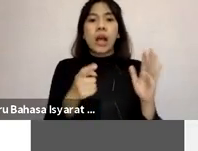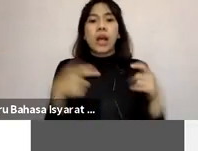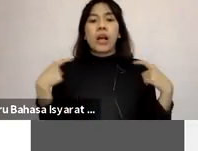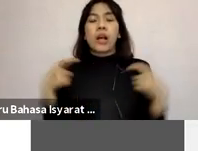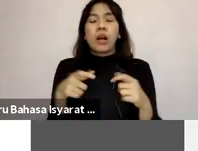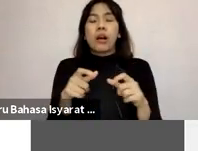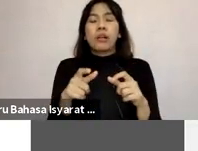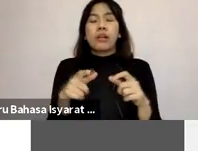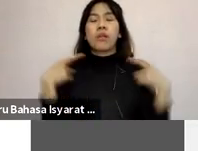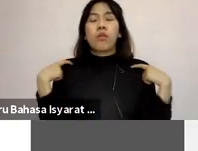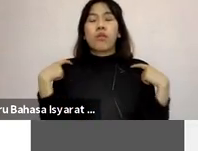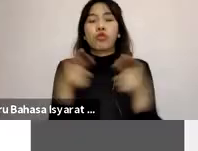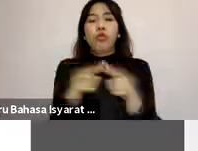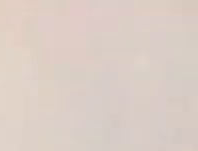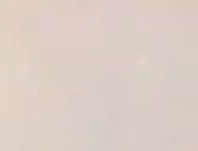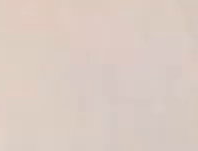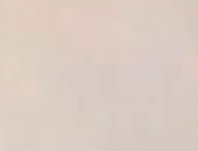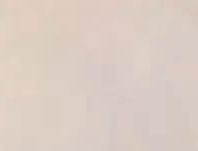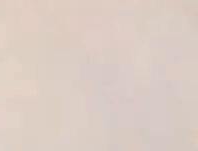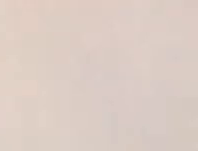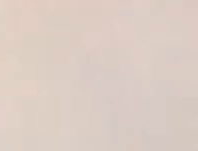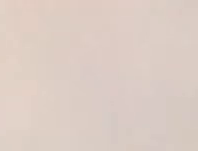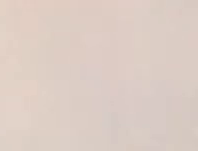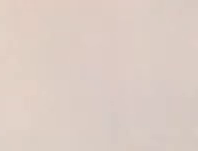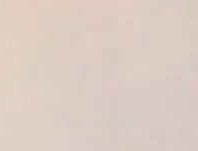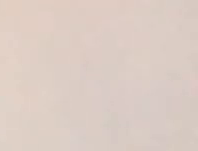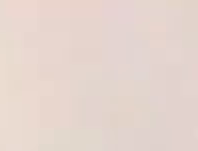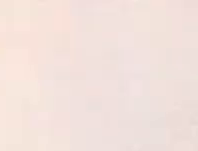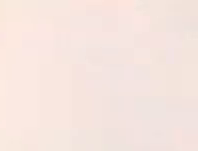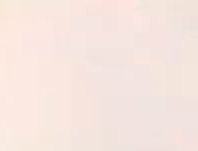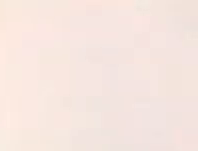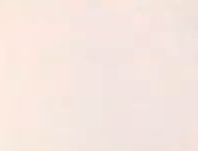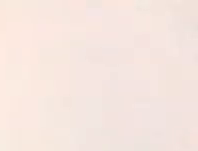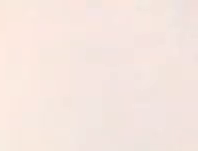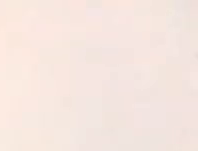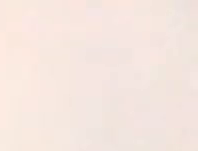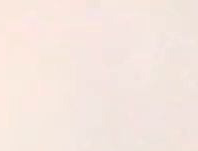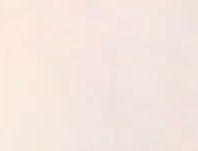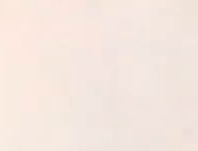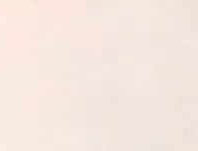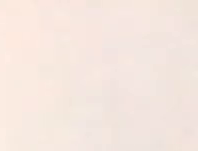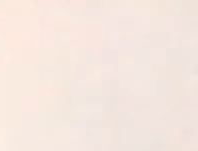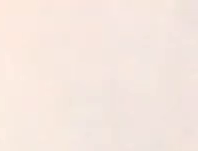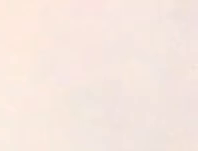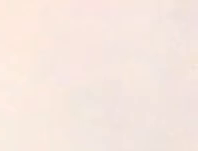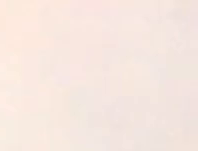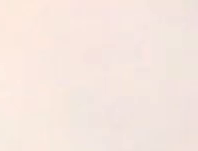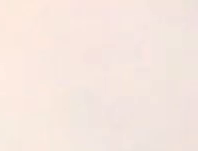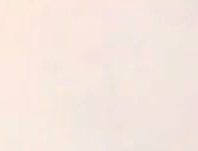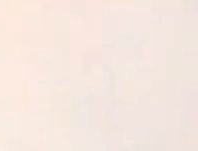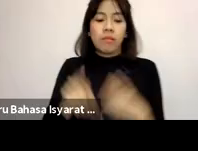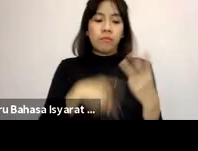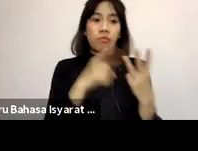kuliah dibilang cukup kuat dari sisi SDN sesungguhnya bisa dicarikan begitu juga dari sisi pendanaan